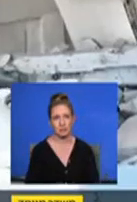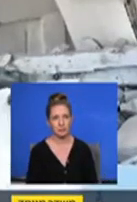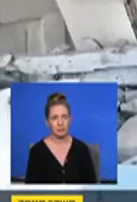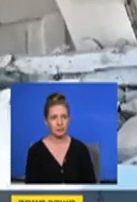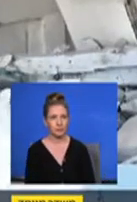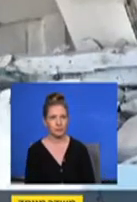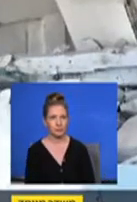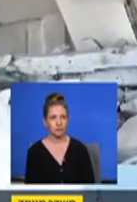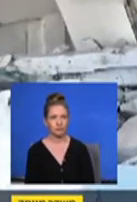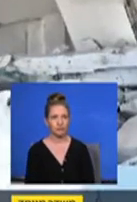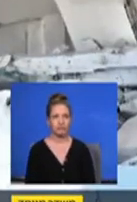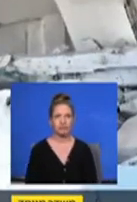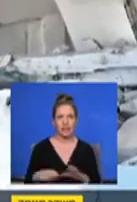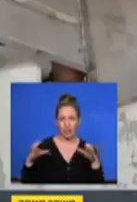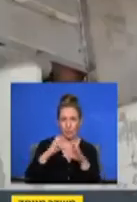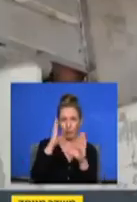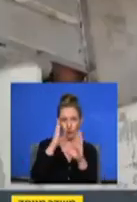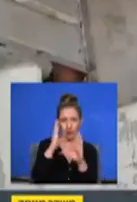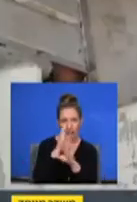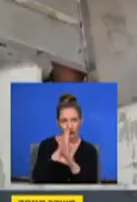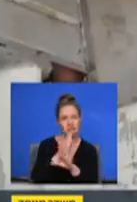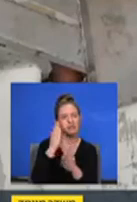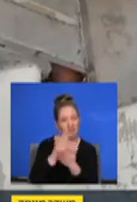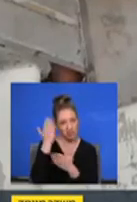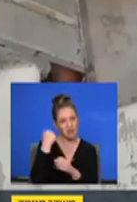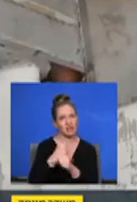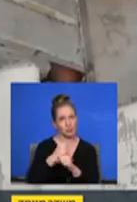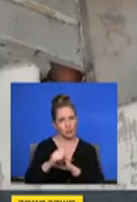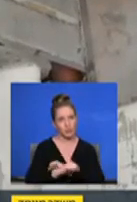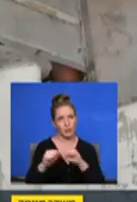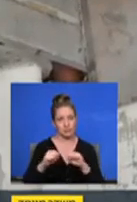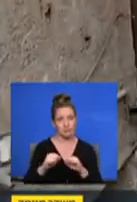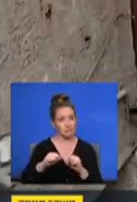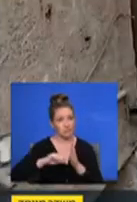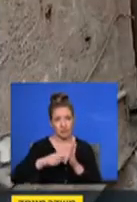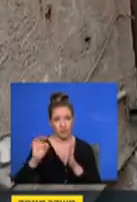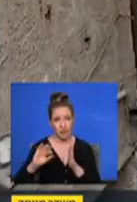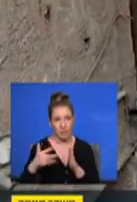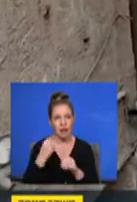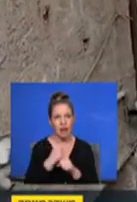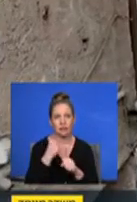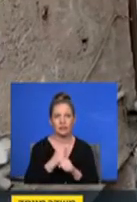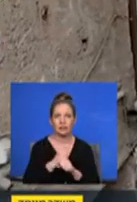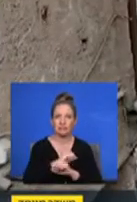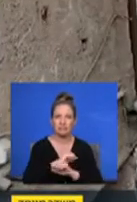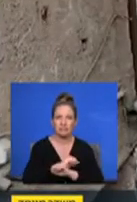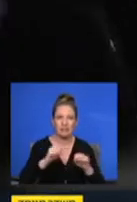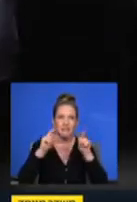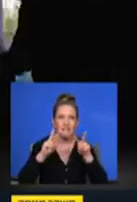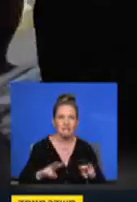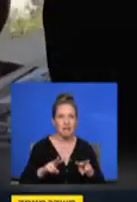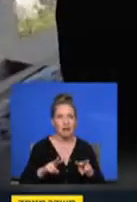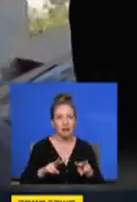אותה חוליה ביצעה כבר בעבר פיגועים. כוונת המחבלים הייתה לבצע פיגוע תופת בהשראת האירועים של שבת 7